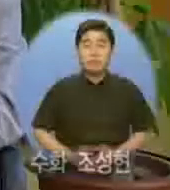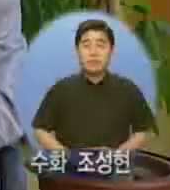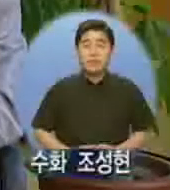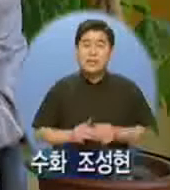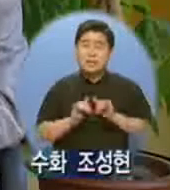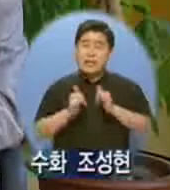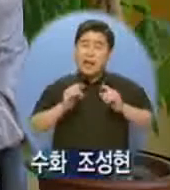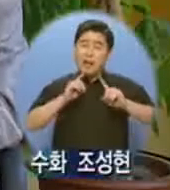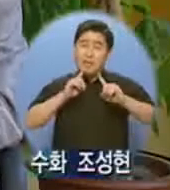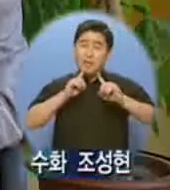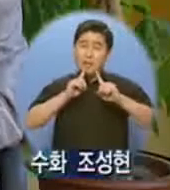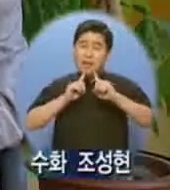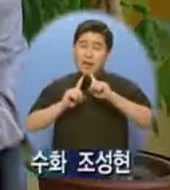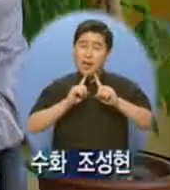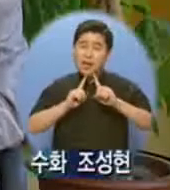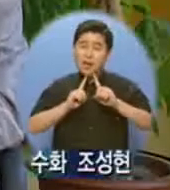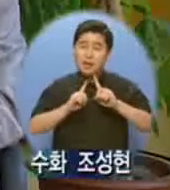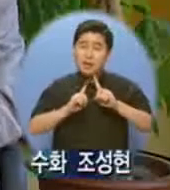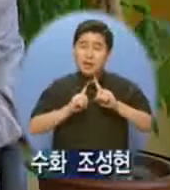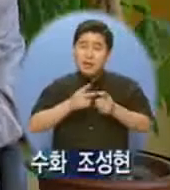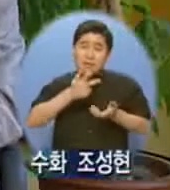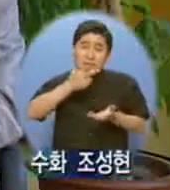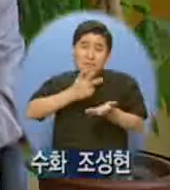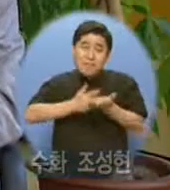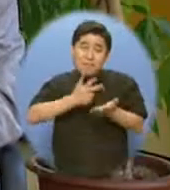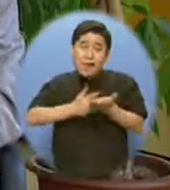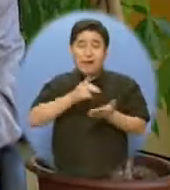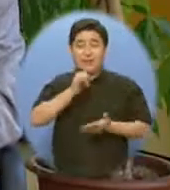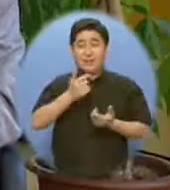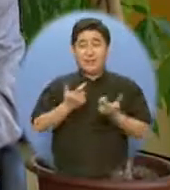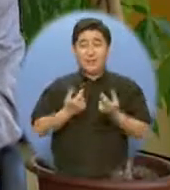인간의 말에는 그 리듬이라는 현상이 있습니다.